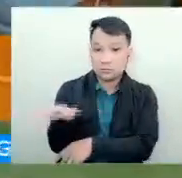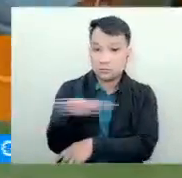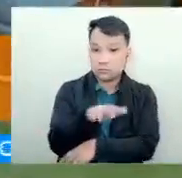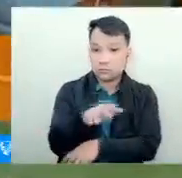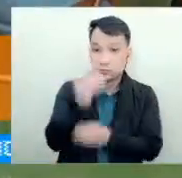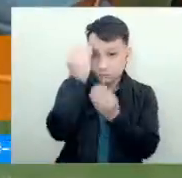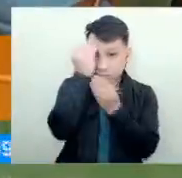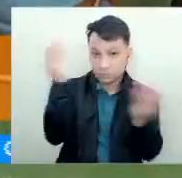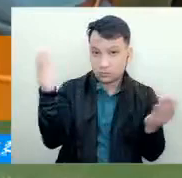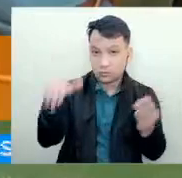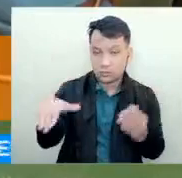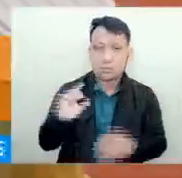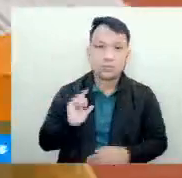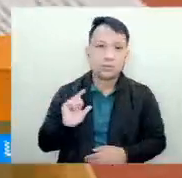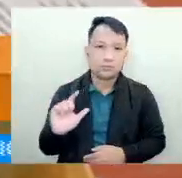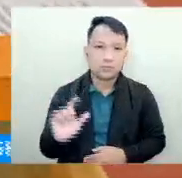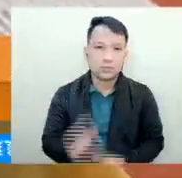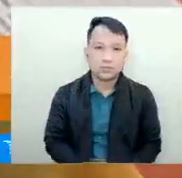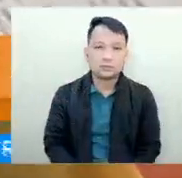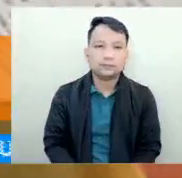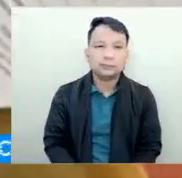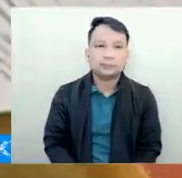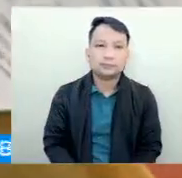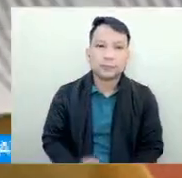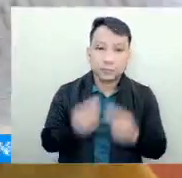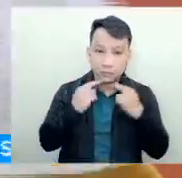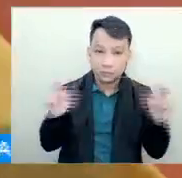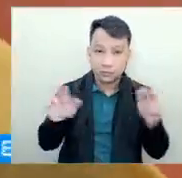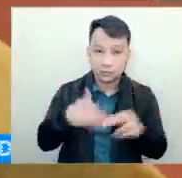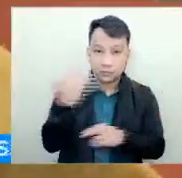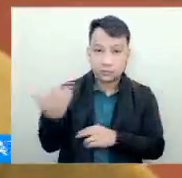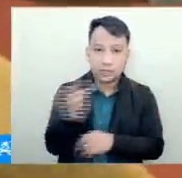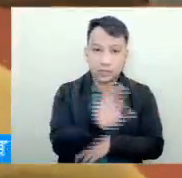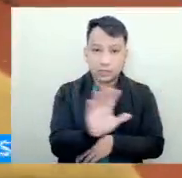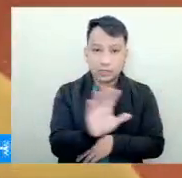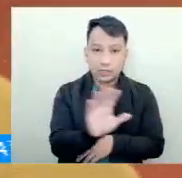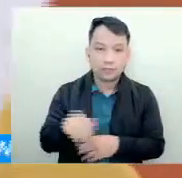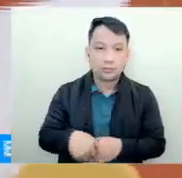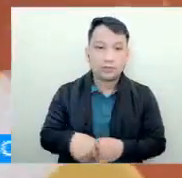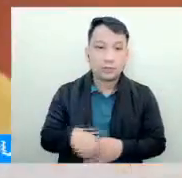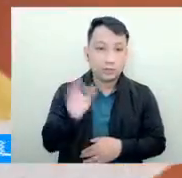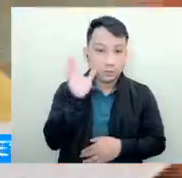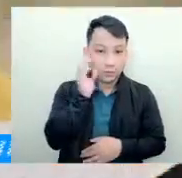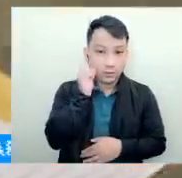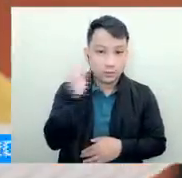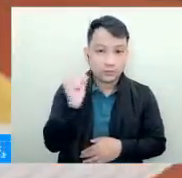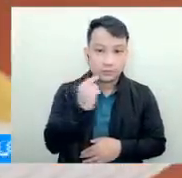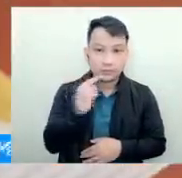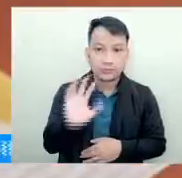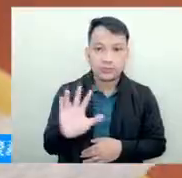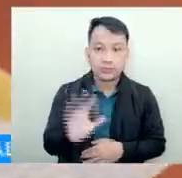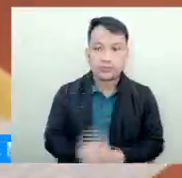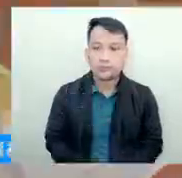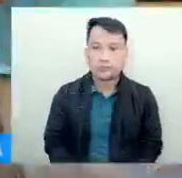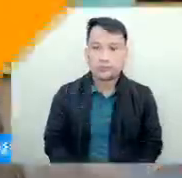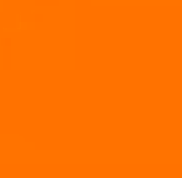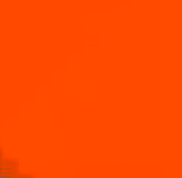ito sa mga otoridad. Nagbabalita mula sa frontline, Camille Samonte, News